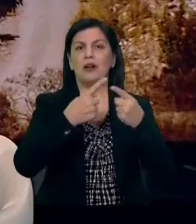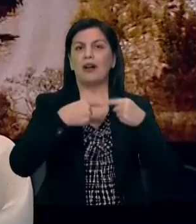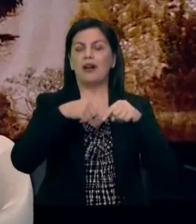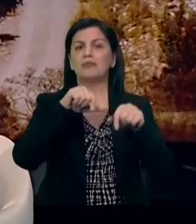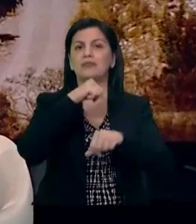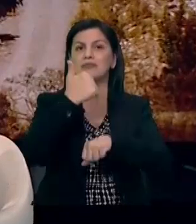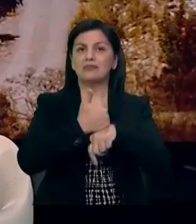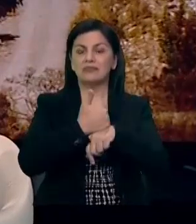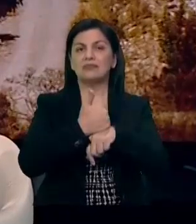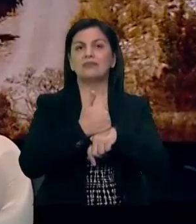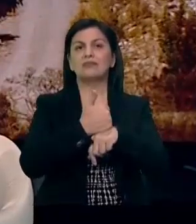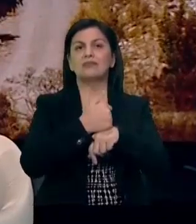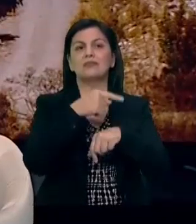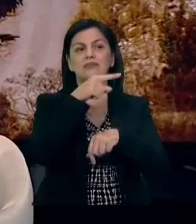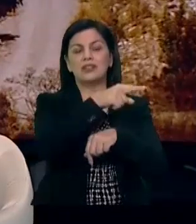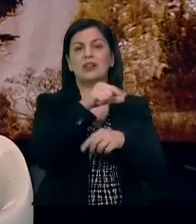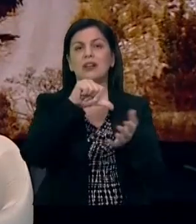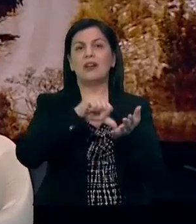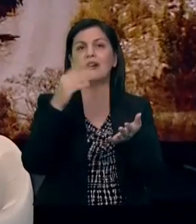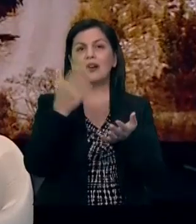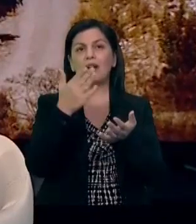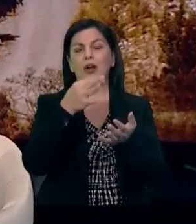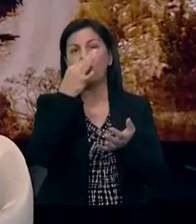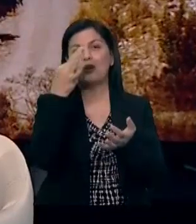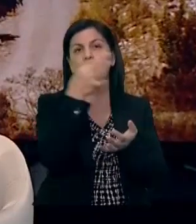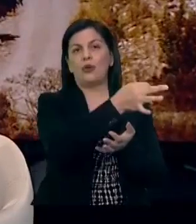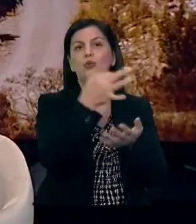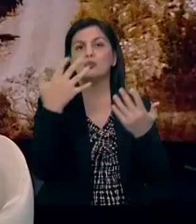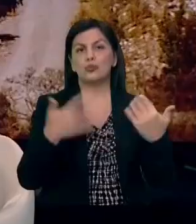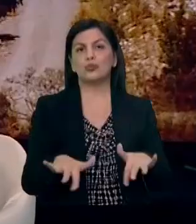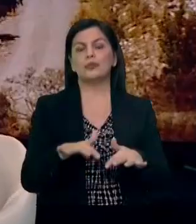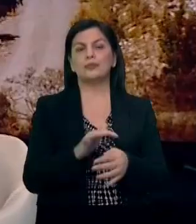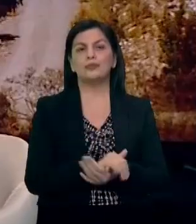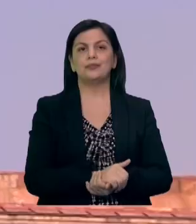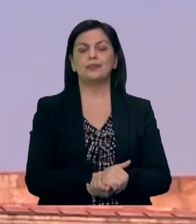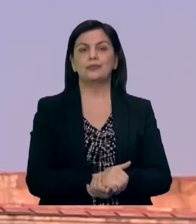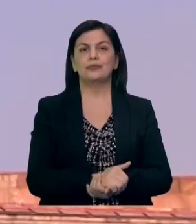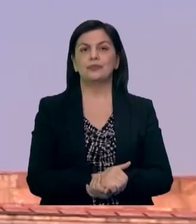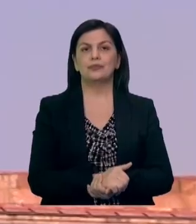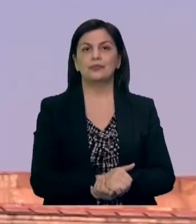Şəfiyev Paşinyanın bu sərsəm açıqlamasına münasibət bildirib.